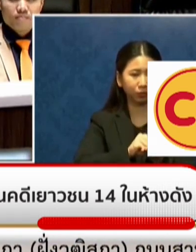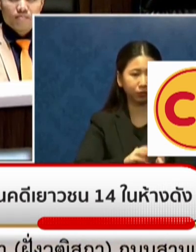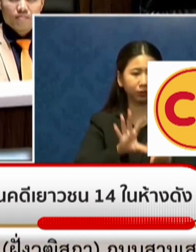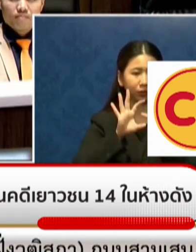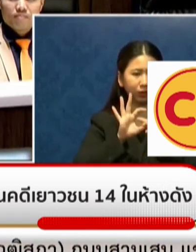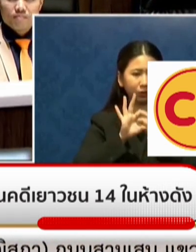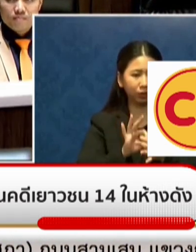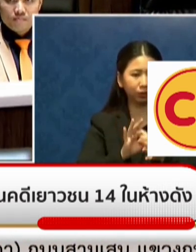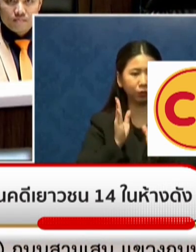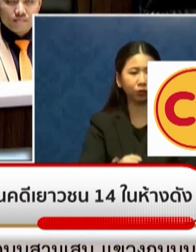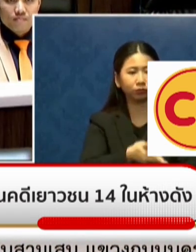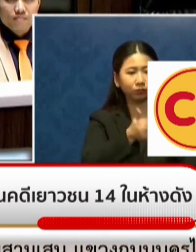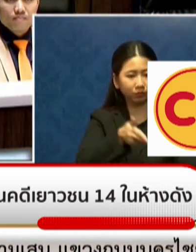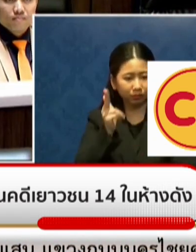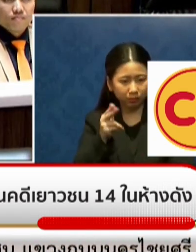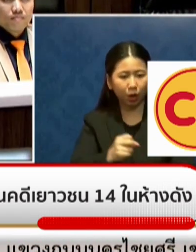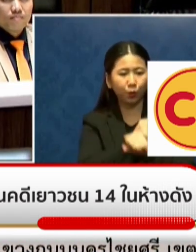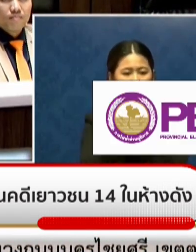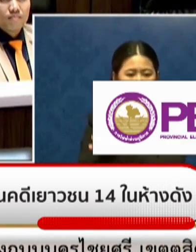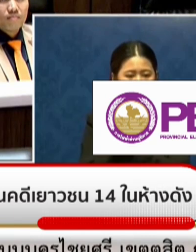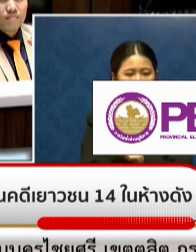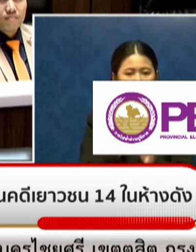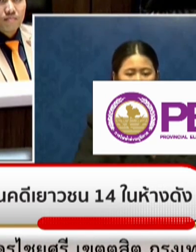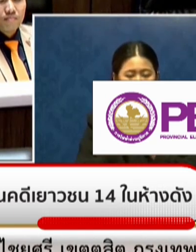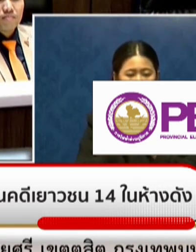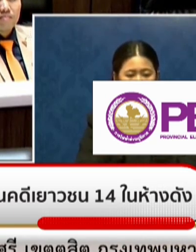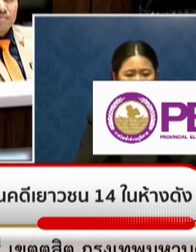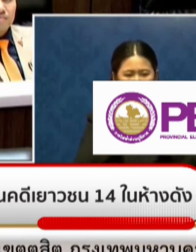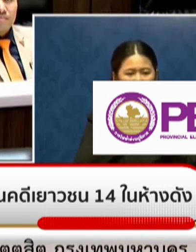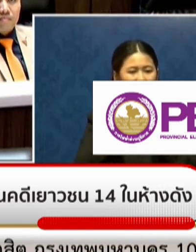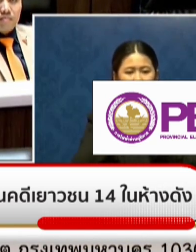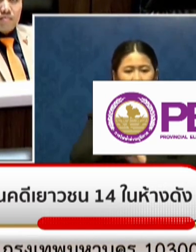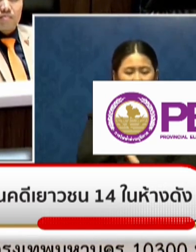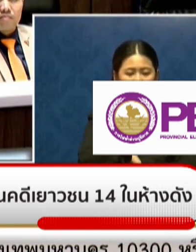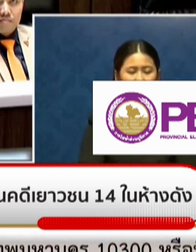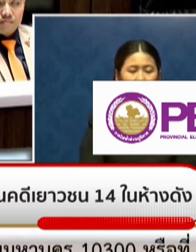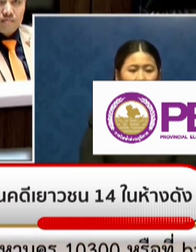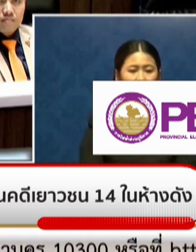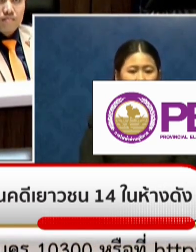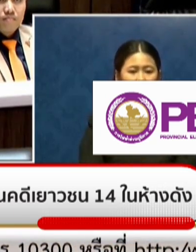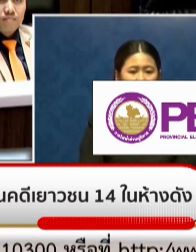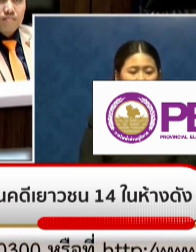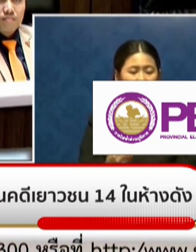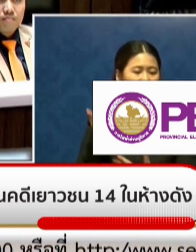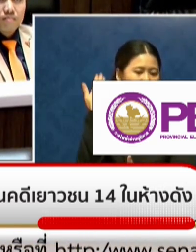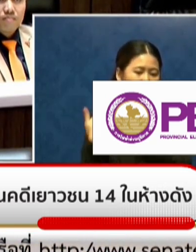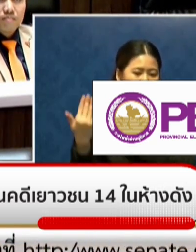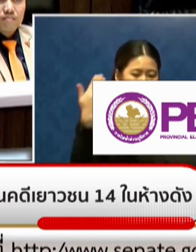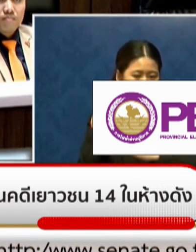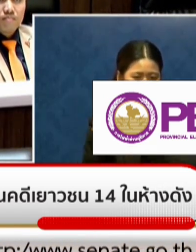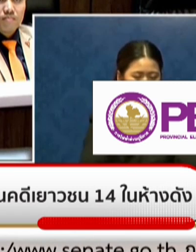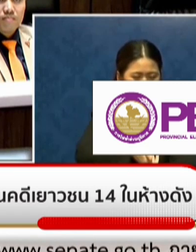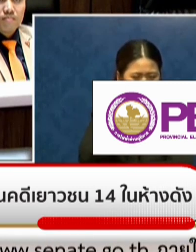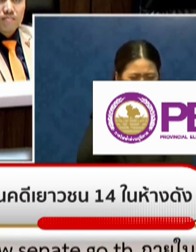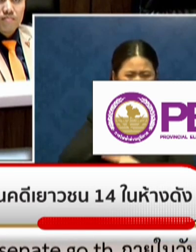ควบคุมอาวุธเนี่ยแม้เป็นพื้นที่ที่ถูกใช้จะเป็นปืนดัดแปลงแต่ว่าการที่ประเทศเรามีอัตราผู้เสียชีวิตจากอาชญากรรมปืนสูงเป็น